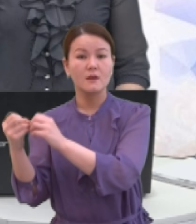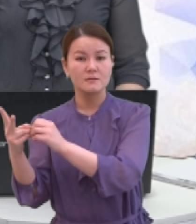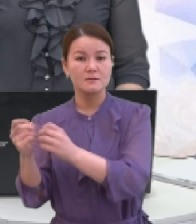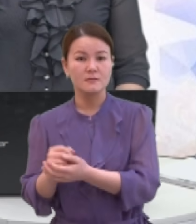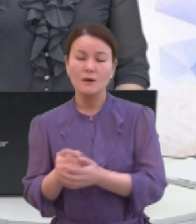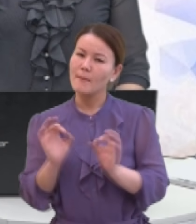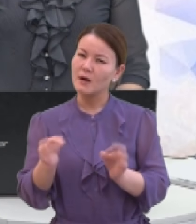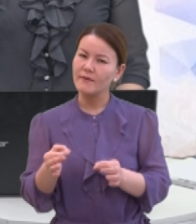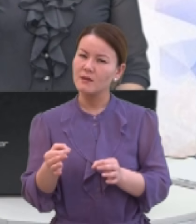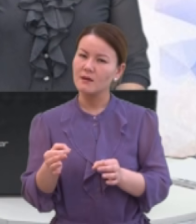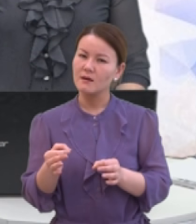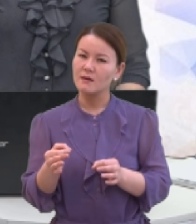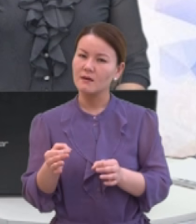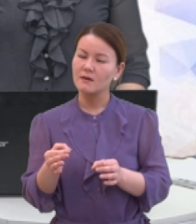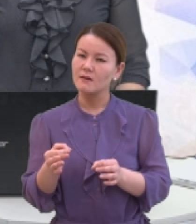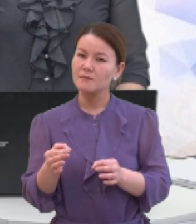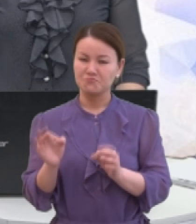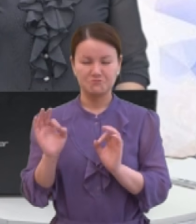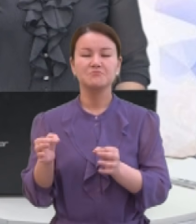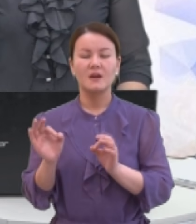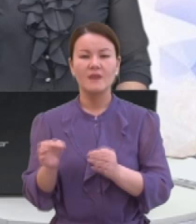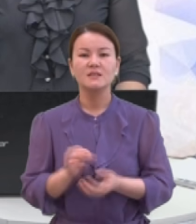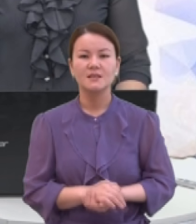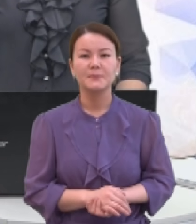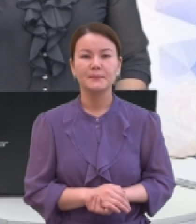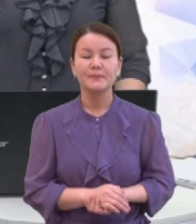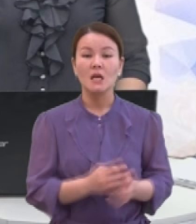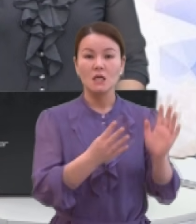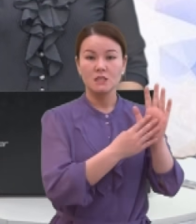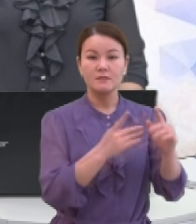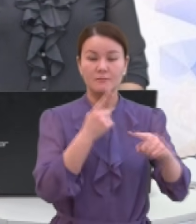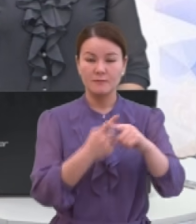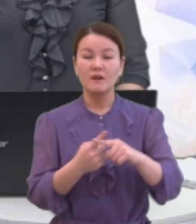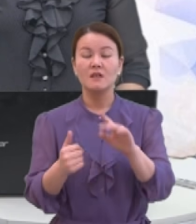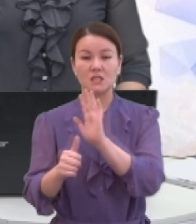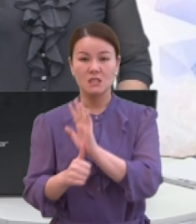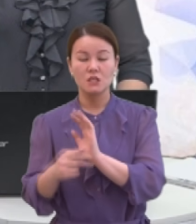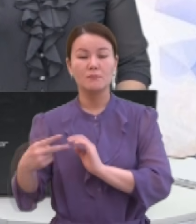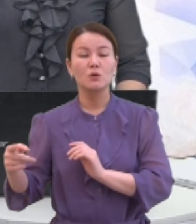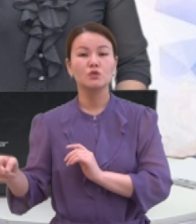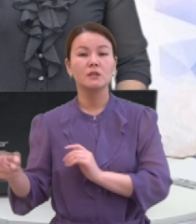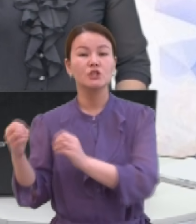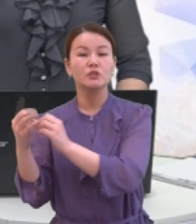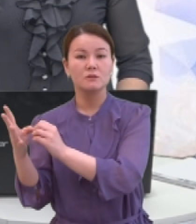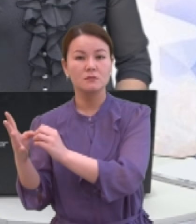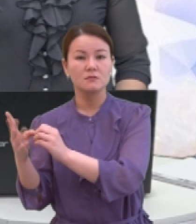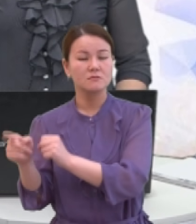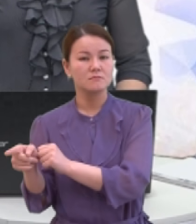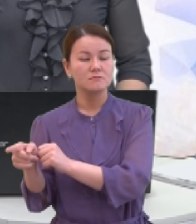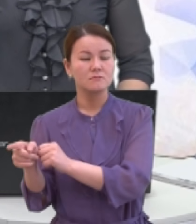правильно правильно 9 прибавили 6 получили 14